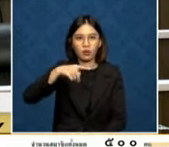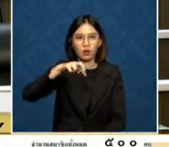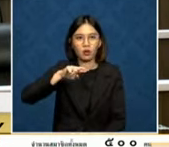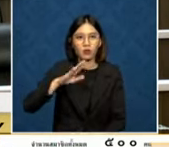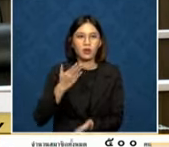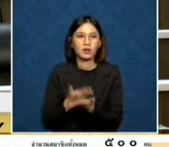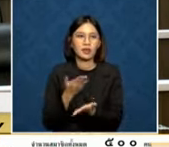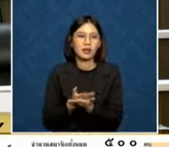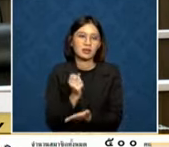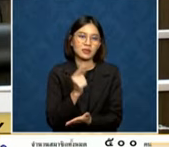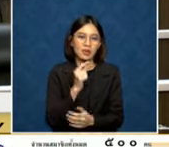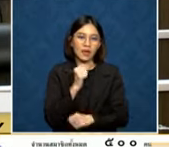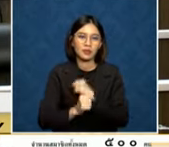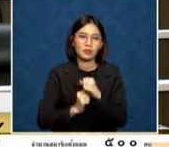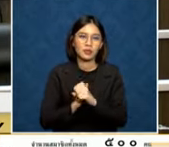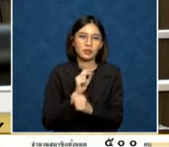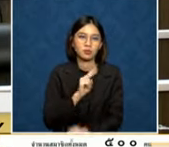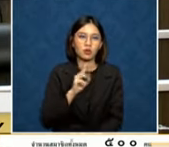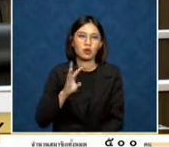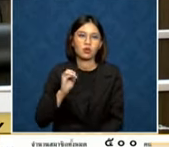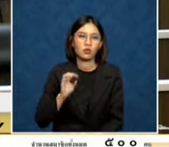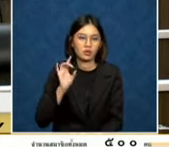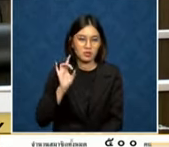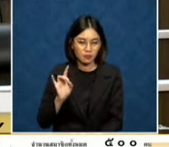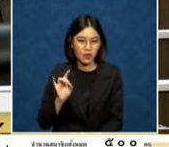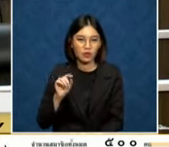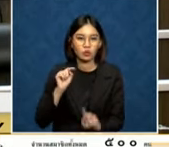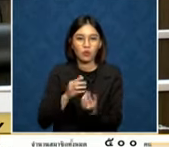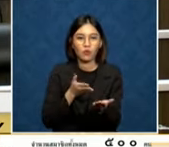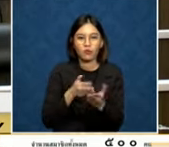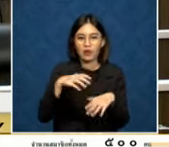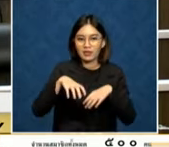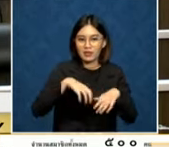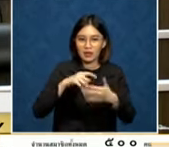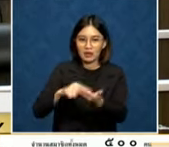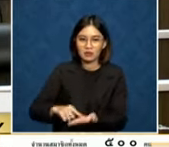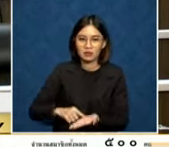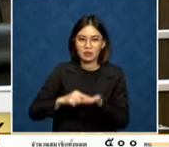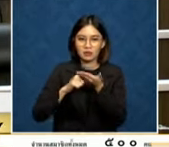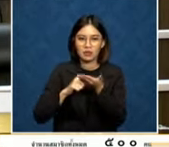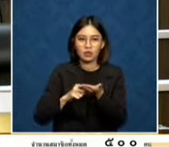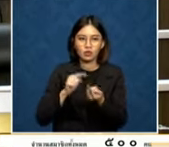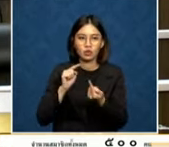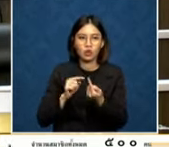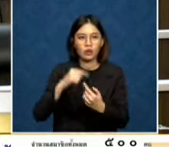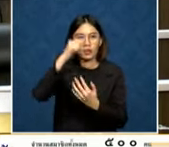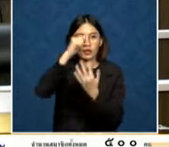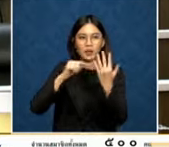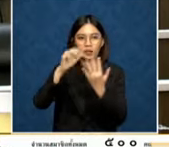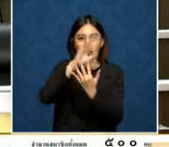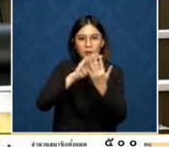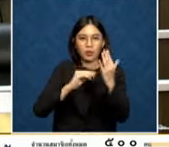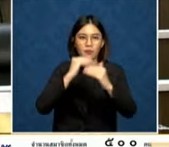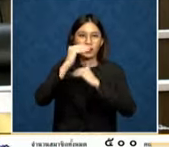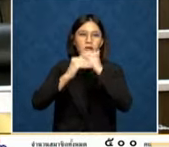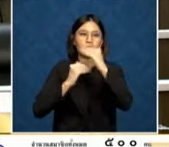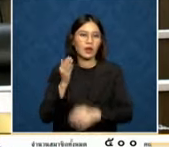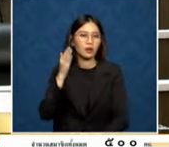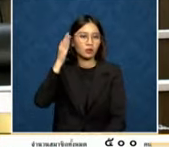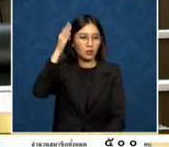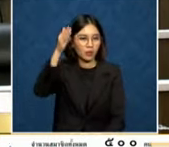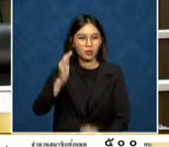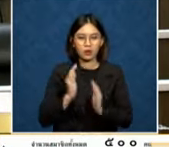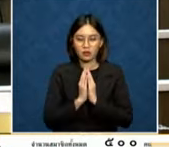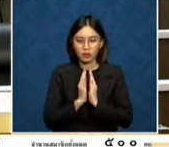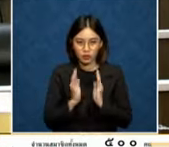งบประมาณรายจ่ายประจำปี 2568ที่ทางทางฝ่ายบริหารได้เสนอเข้ามาเพื่อที่จะให้ประเทศของเราได้เดินหน้าต่อไปกราบ